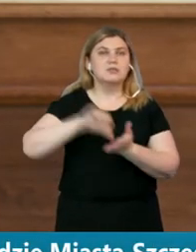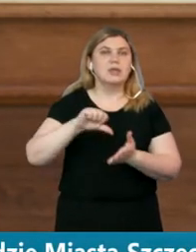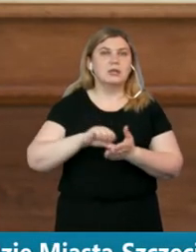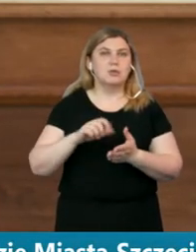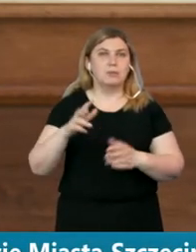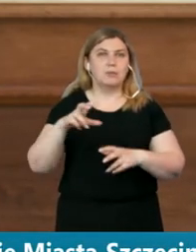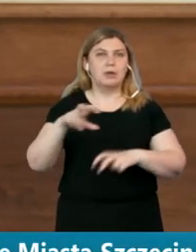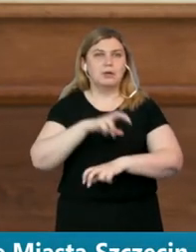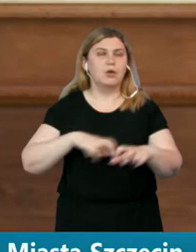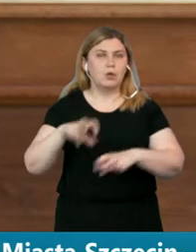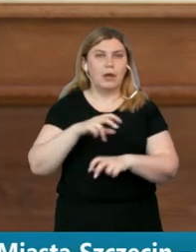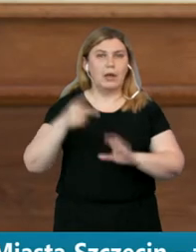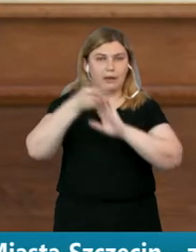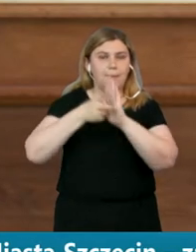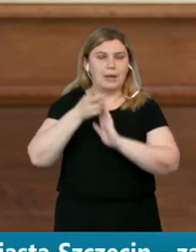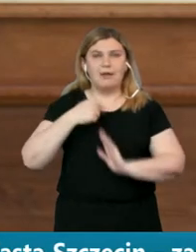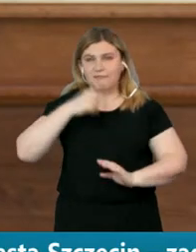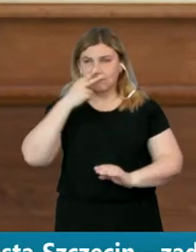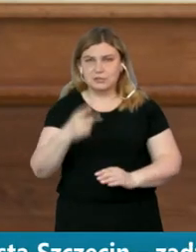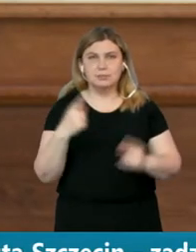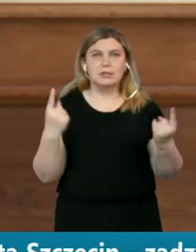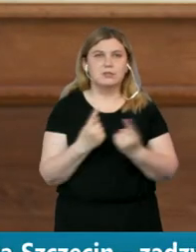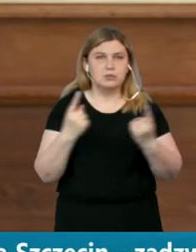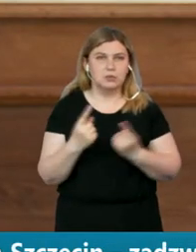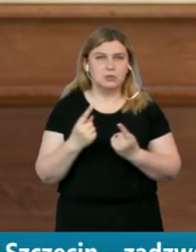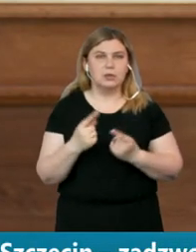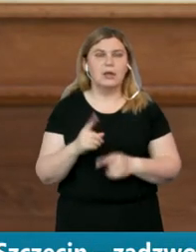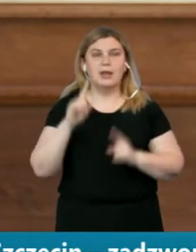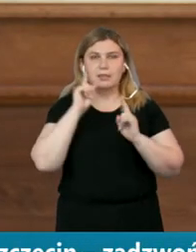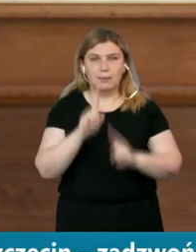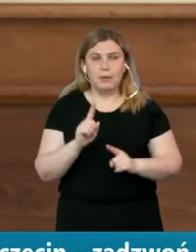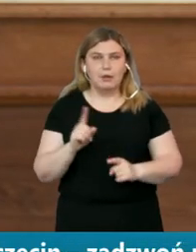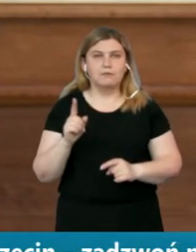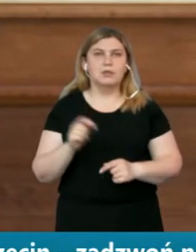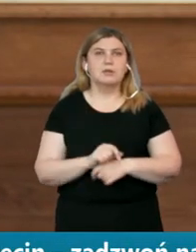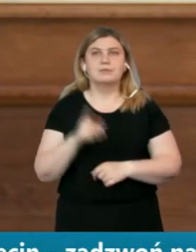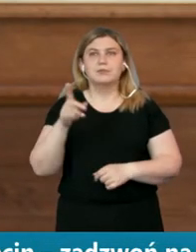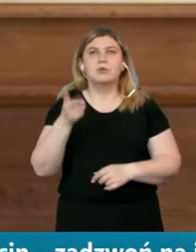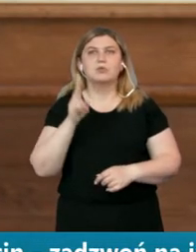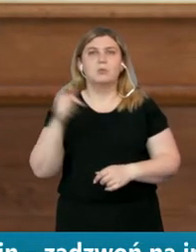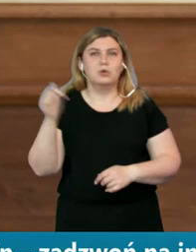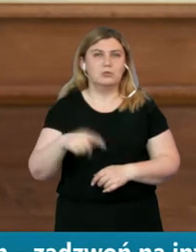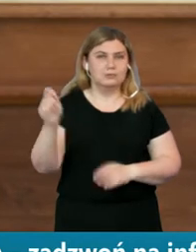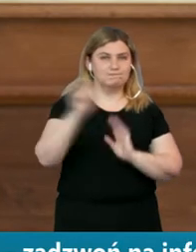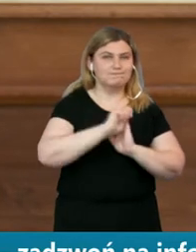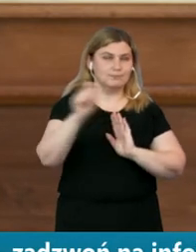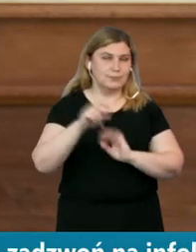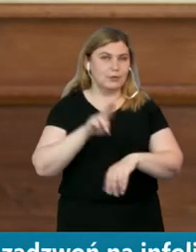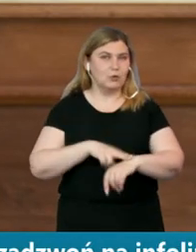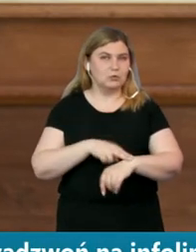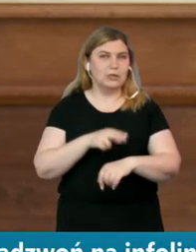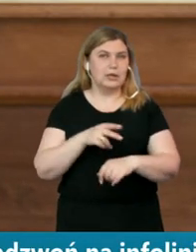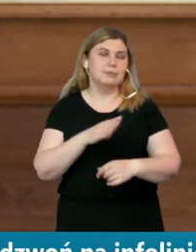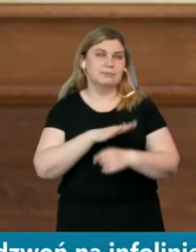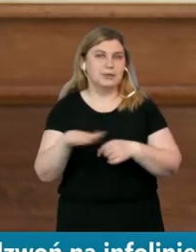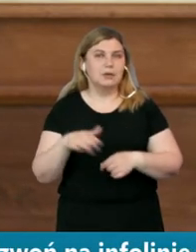monitoringiem. Widzimy tę sytuację i naprawdę głęboko współczujemy wszystkim, którzy muszą się przemieszczać w godzinach szczytu. To